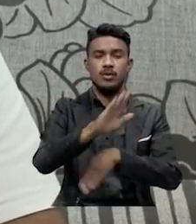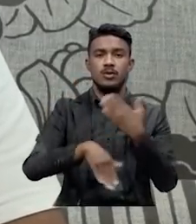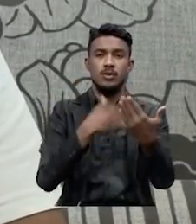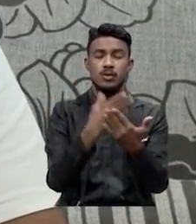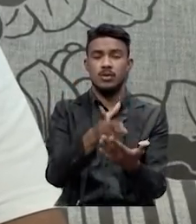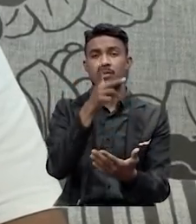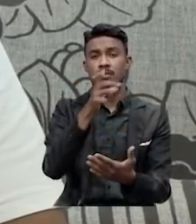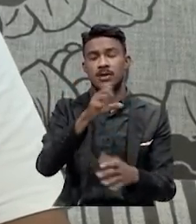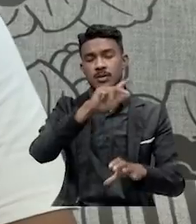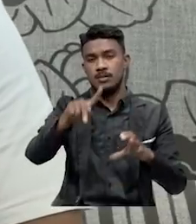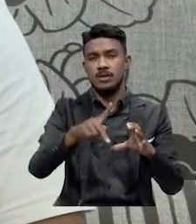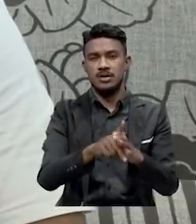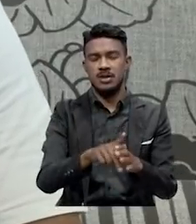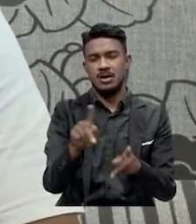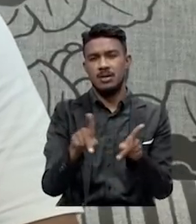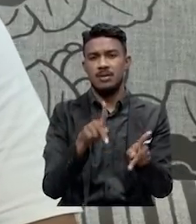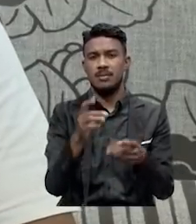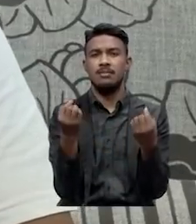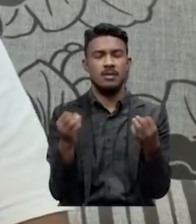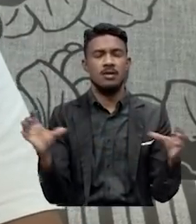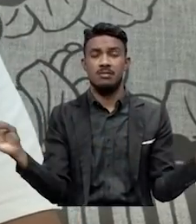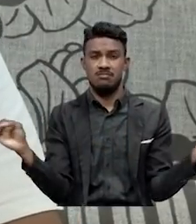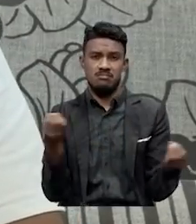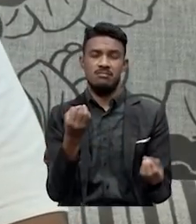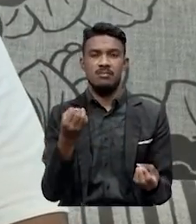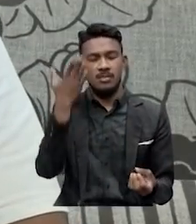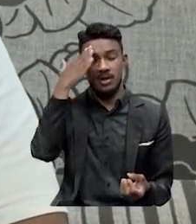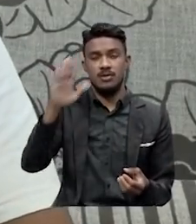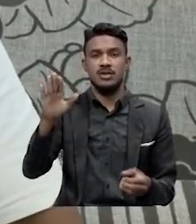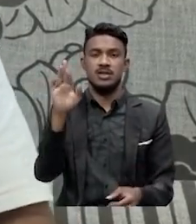presensa, hau ni ema barak mus lakunyese, religião